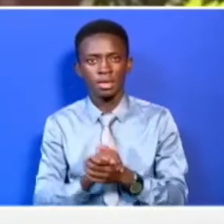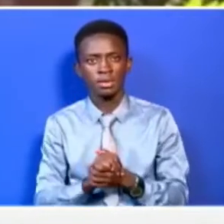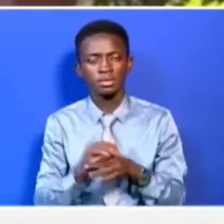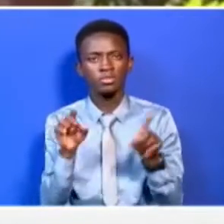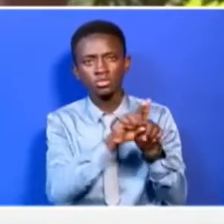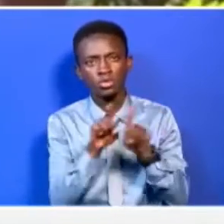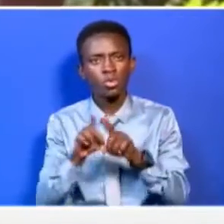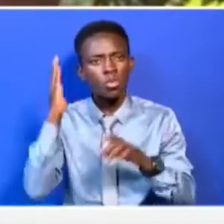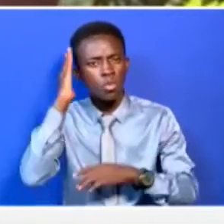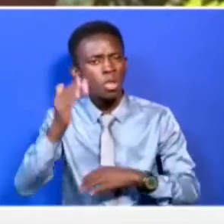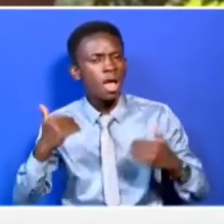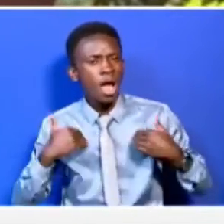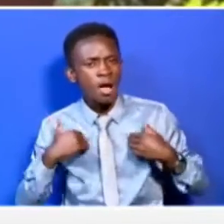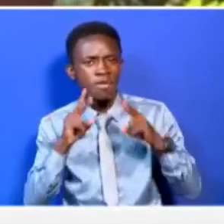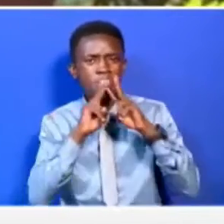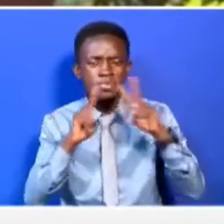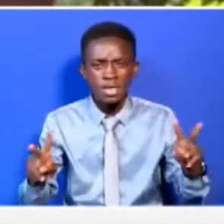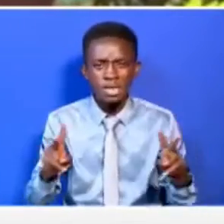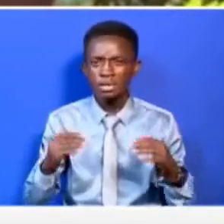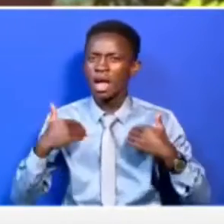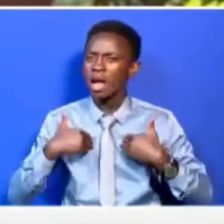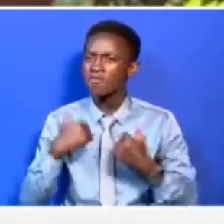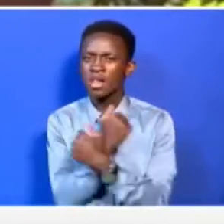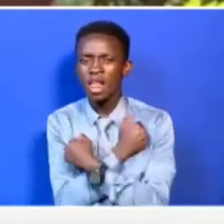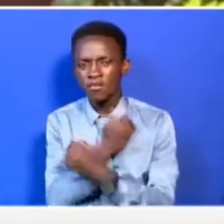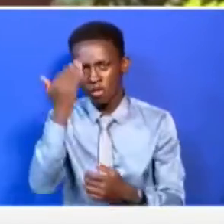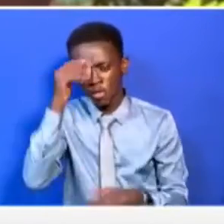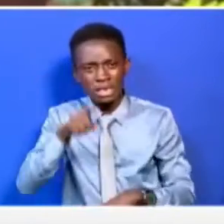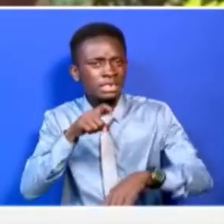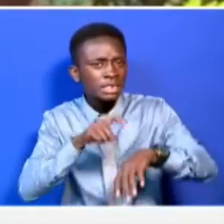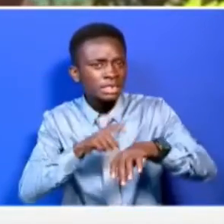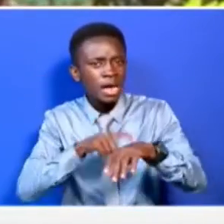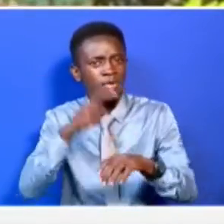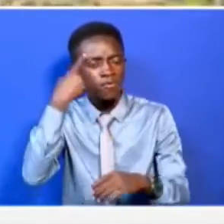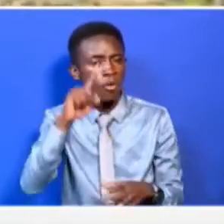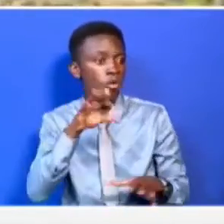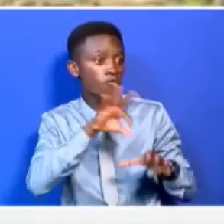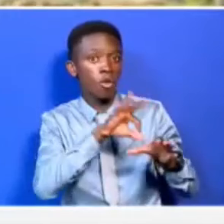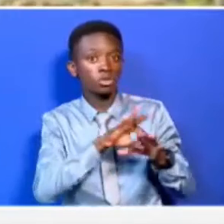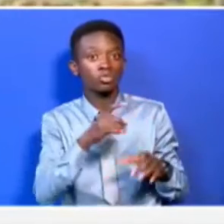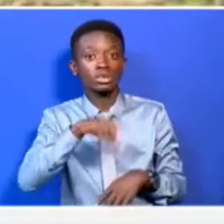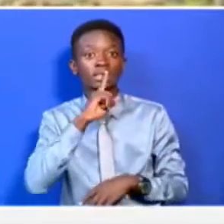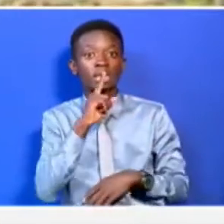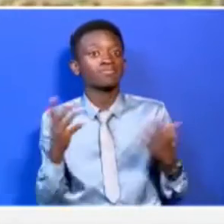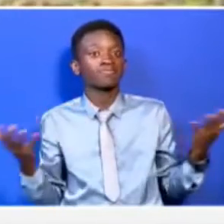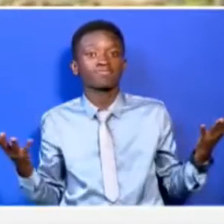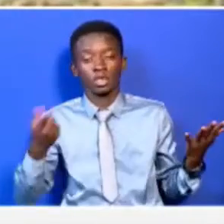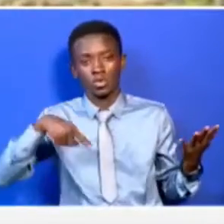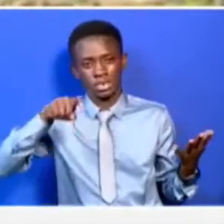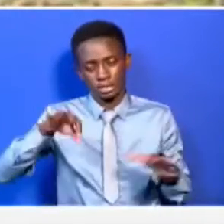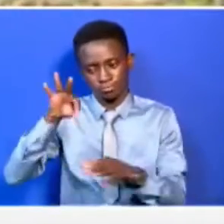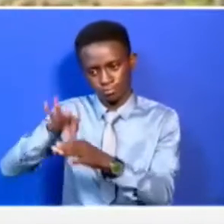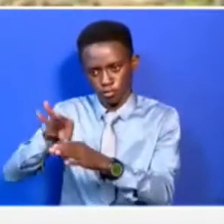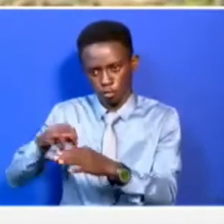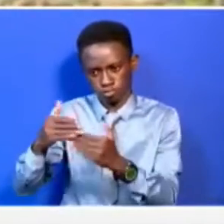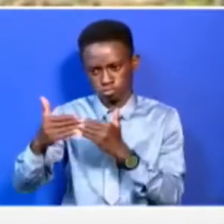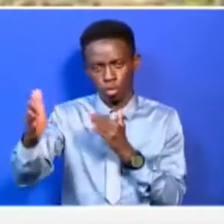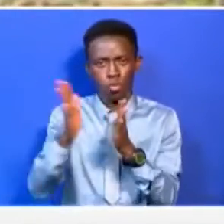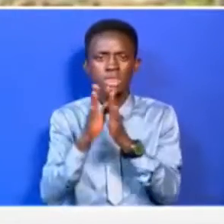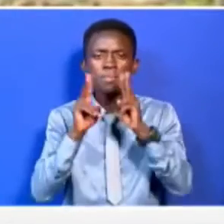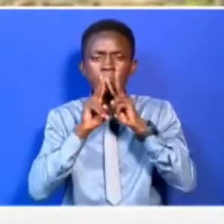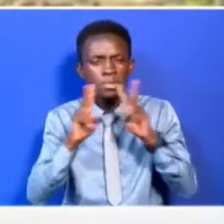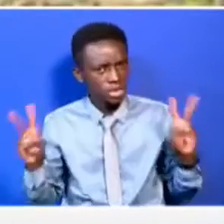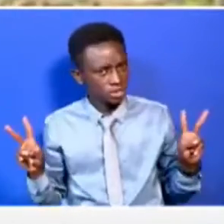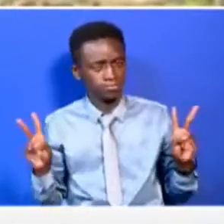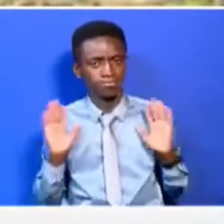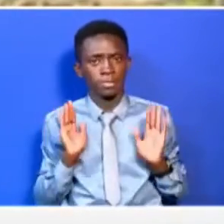na amani, tutakuwa na mapendo. Na ndio katika kipindi hiki cha uchaguzi tutasema kuwa tupige kura kwa amani na